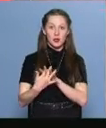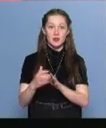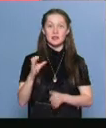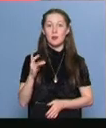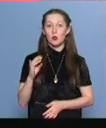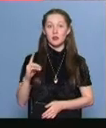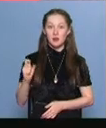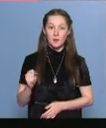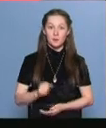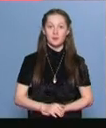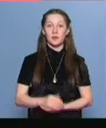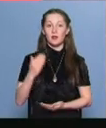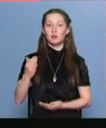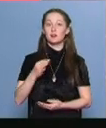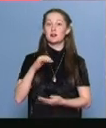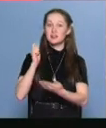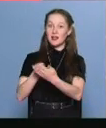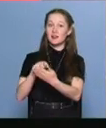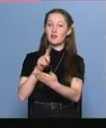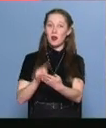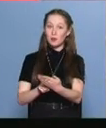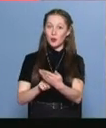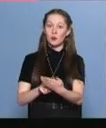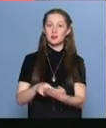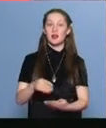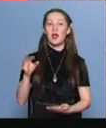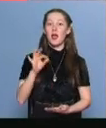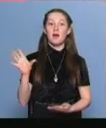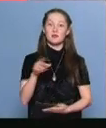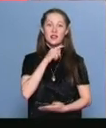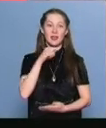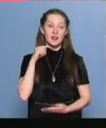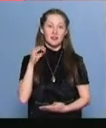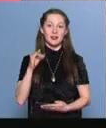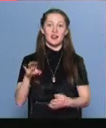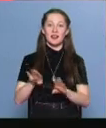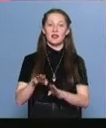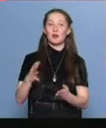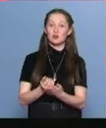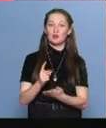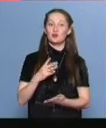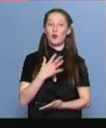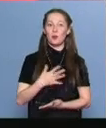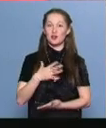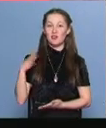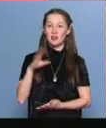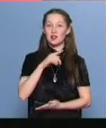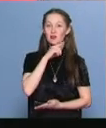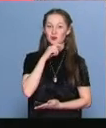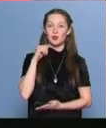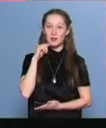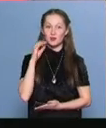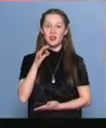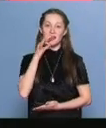переселения всей стране. Но надо было достаточно убедительно показать. Ты переживал за всю страну, но рассказал. Про Удмуртию.